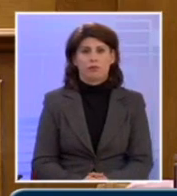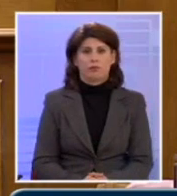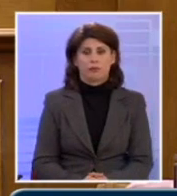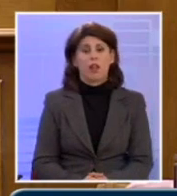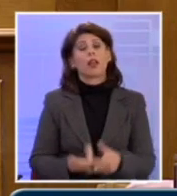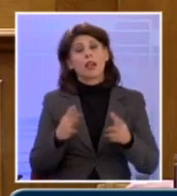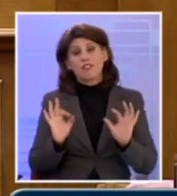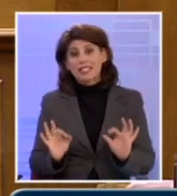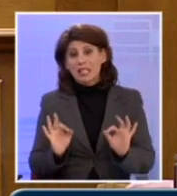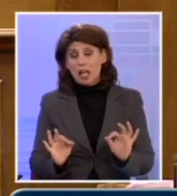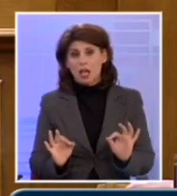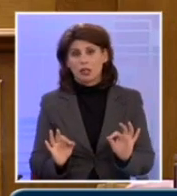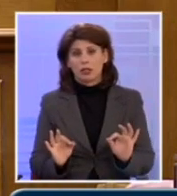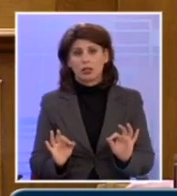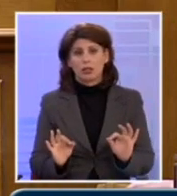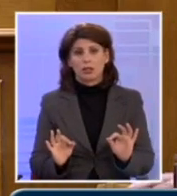Και βέβαια